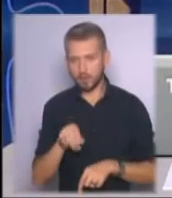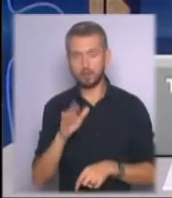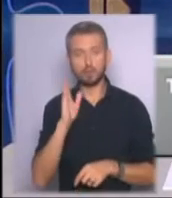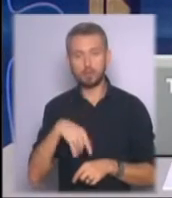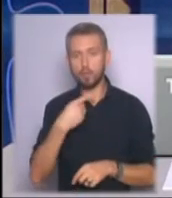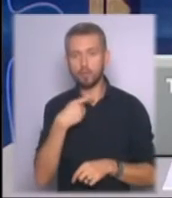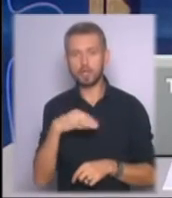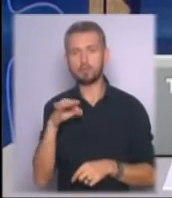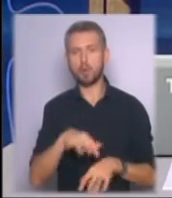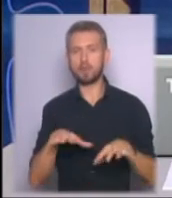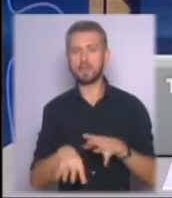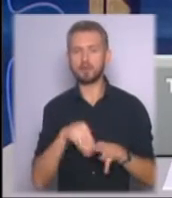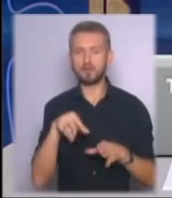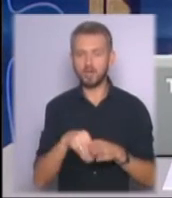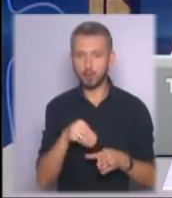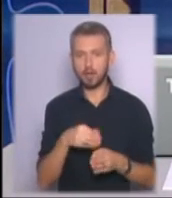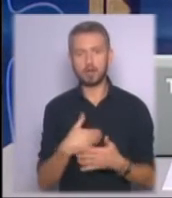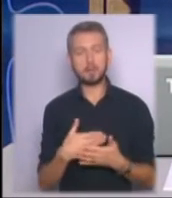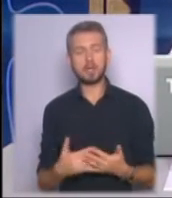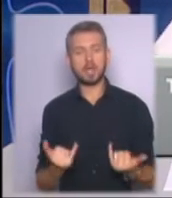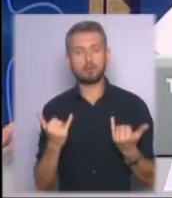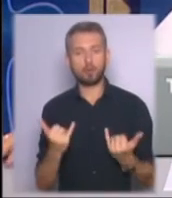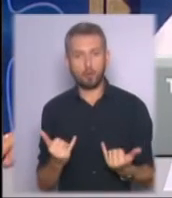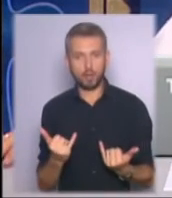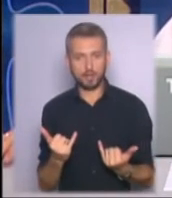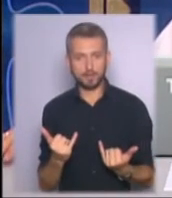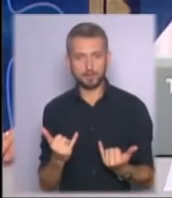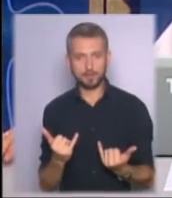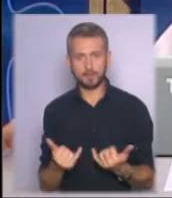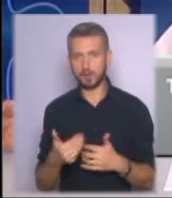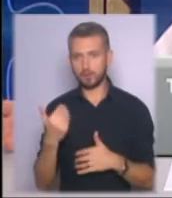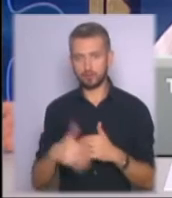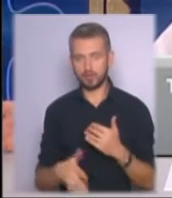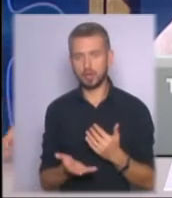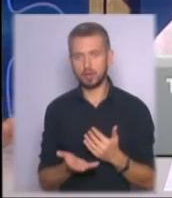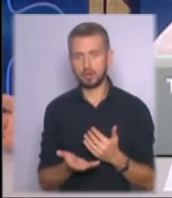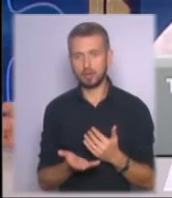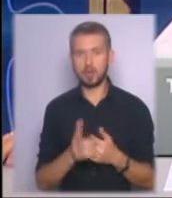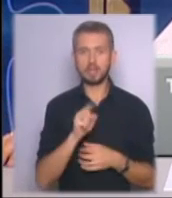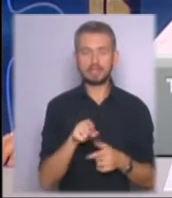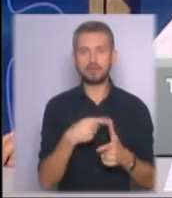говорити про місцеві вибори, адже, от, наприклад, сьогодні вже